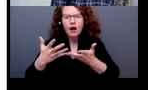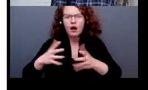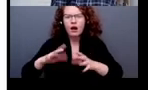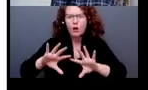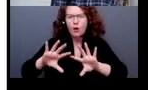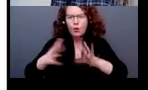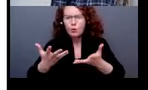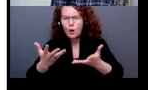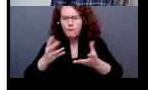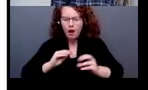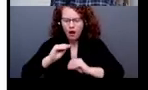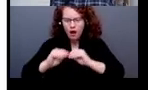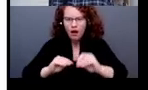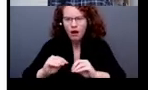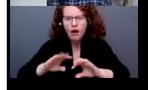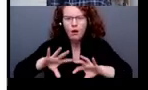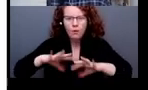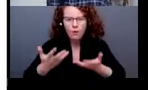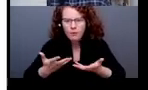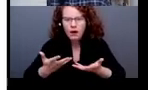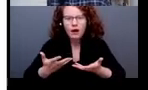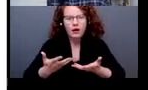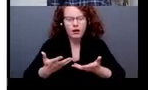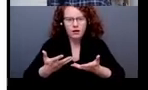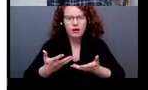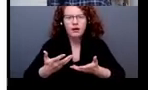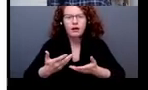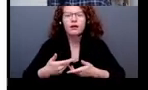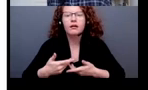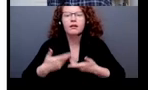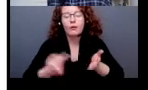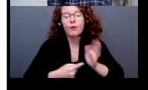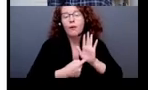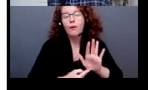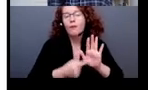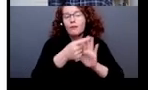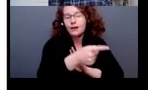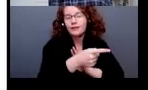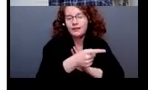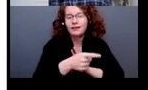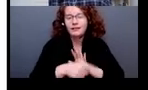différentes considérations ou les enjeux que l'on présente ici. Là, vous voyez, on présente